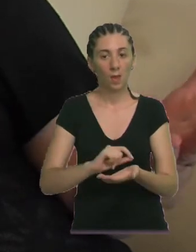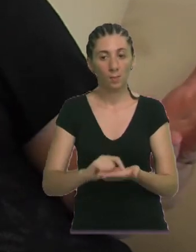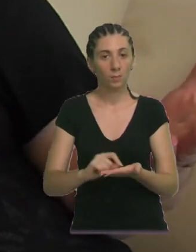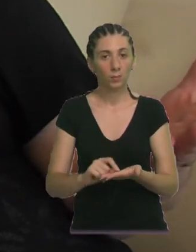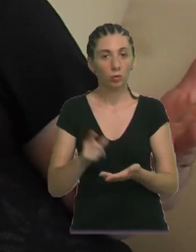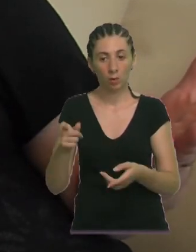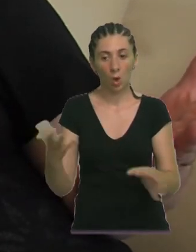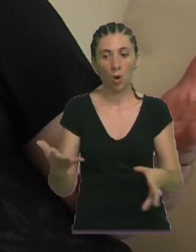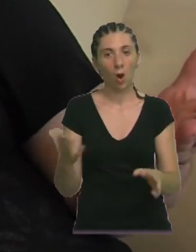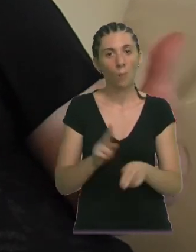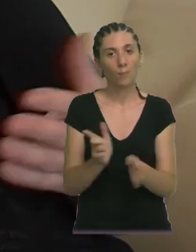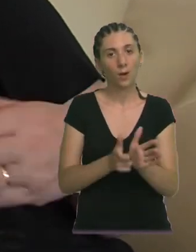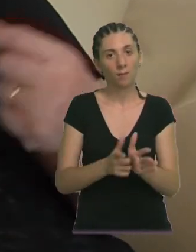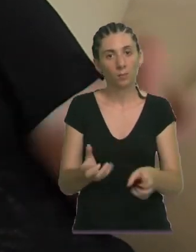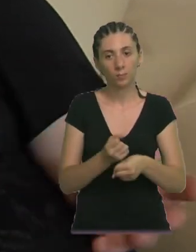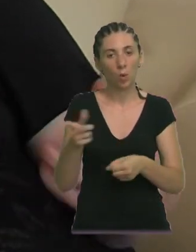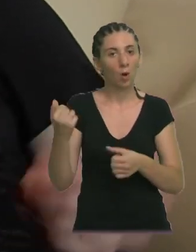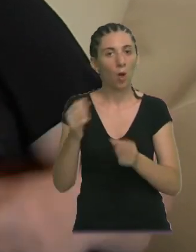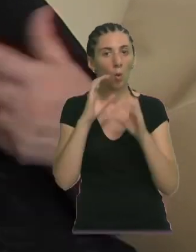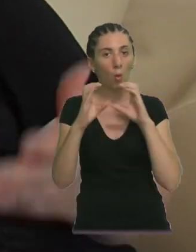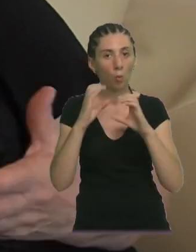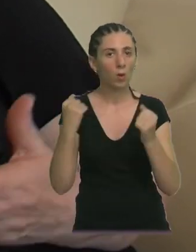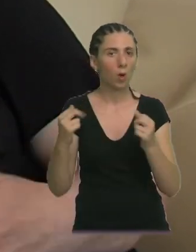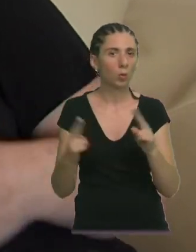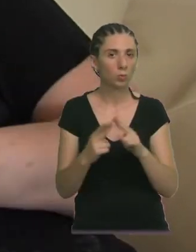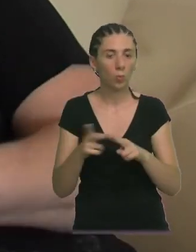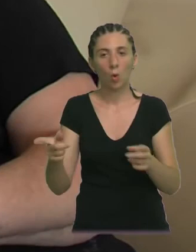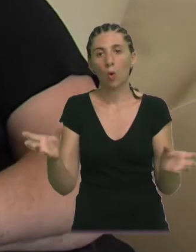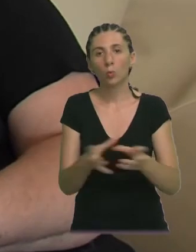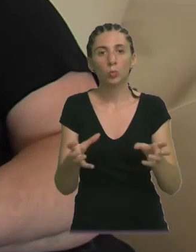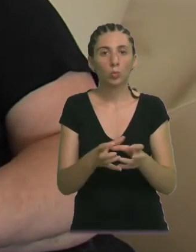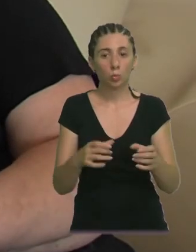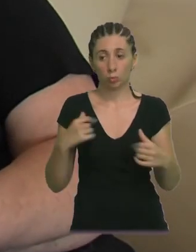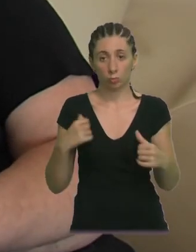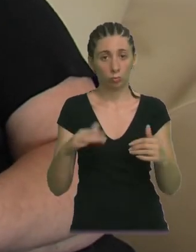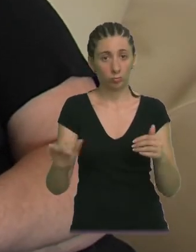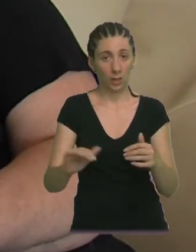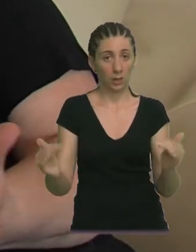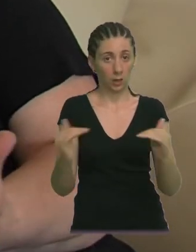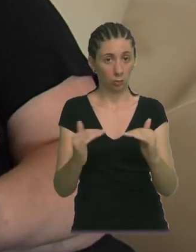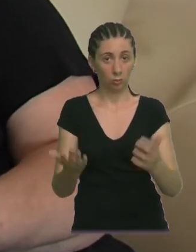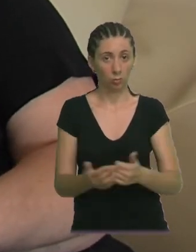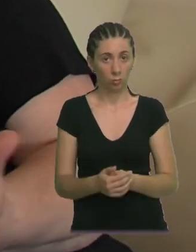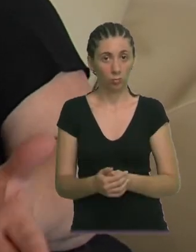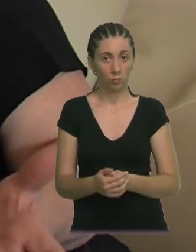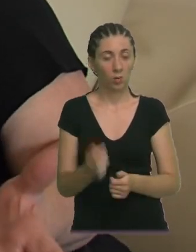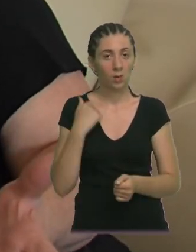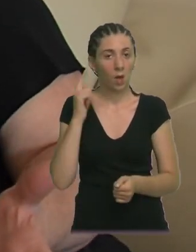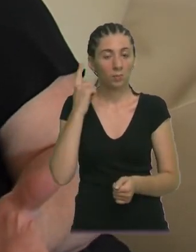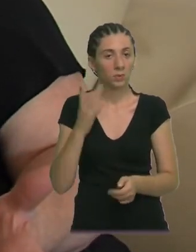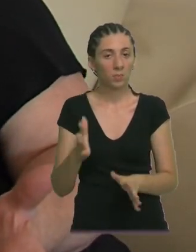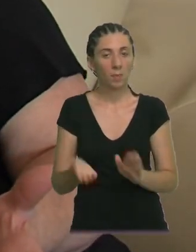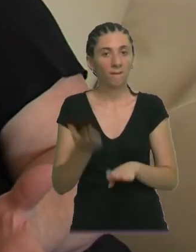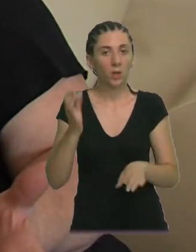ona udomljena. Ona je tako komunikativna, susretljiva, ona se druži sa vršnjacima. Prema tome, ja mislim da nema